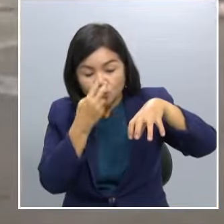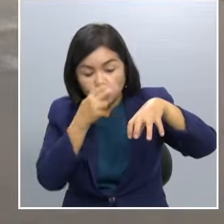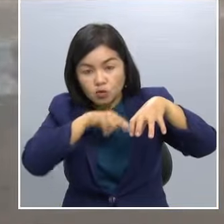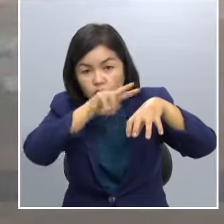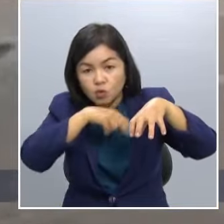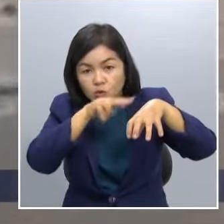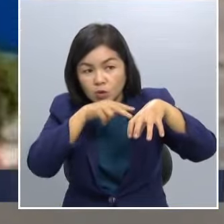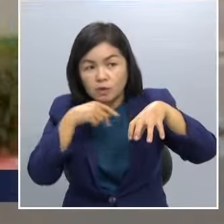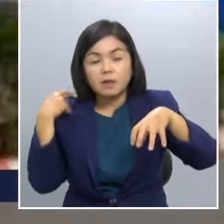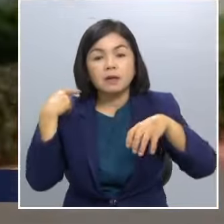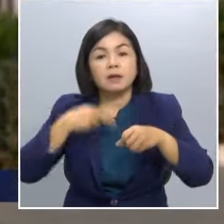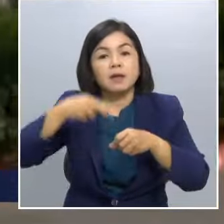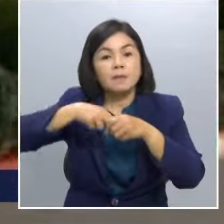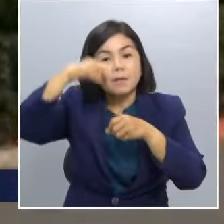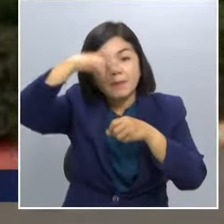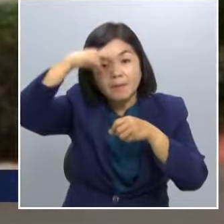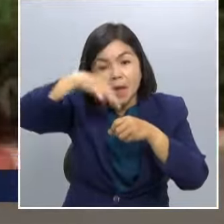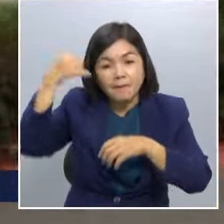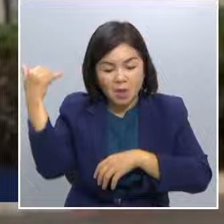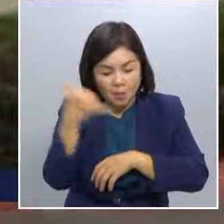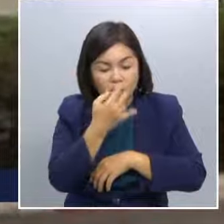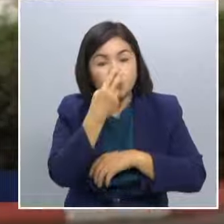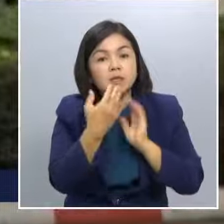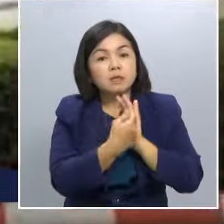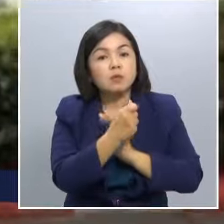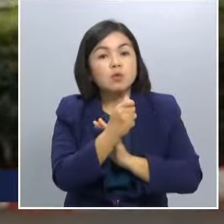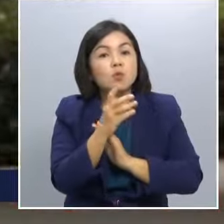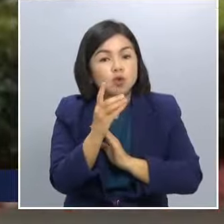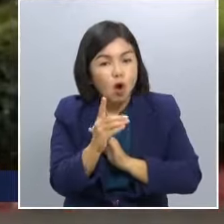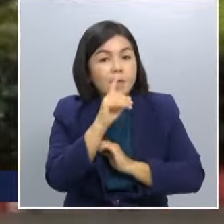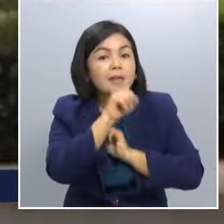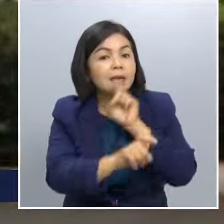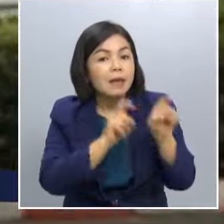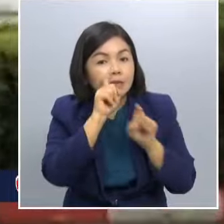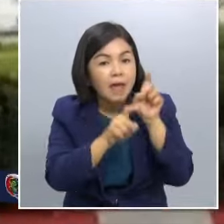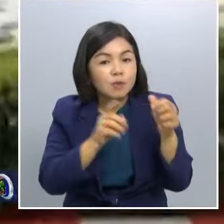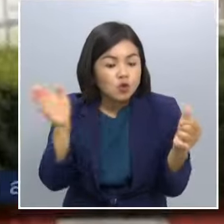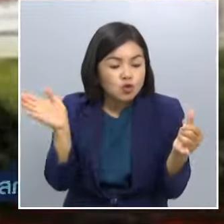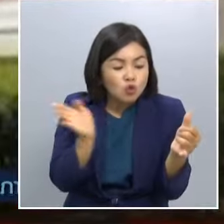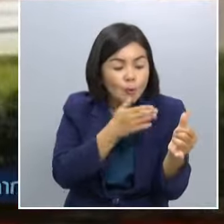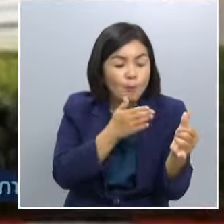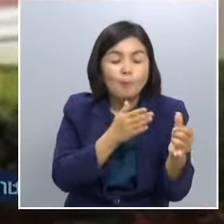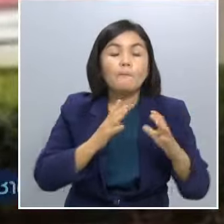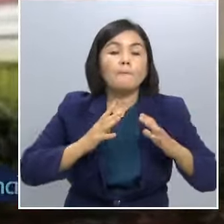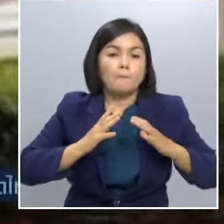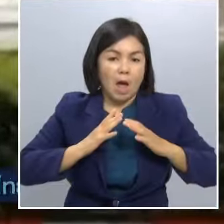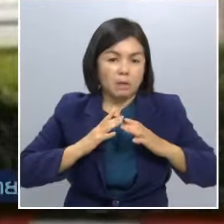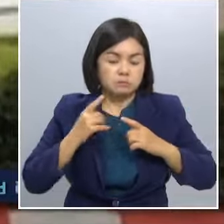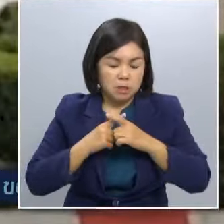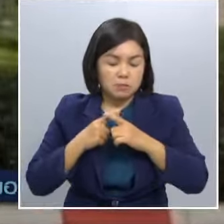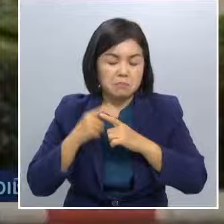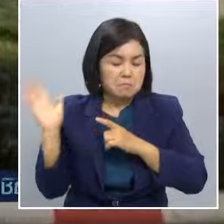ดรดุษฎีตำบลหมากแข้มที่อุดรธานีน้องพนักงานที่ถูกทำร้ายร่างกายไม่ได้มาทำงานนะคะเพราะว่ายังบาดเจ็บ